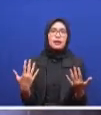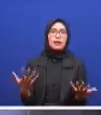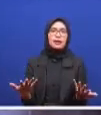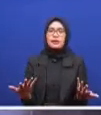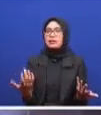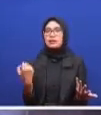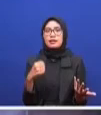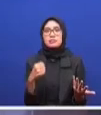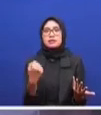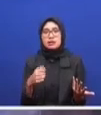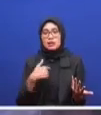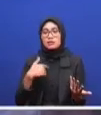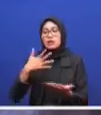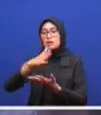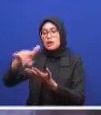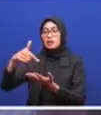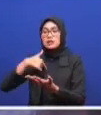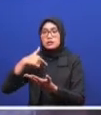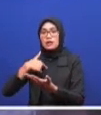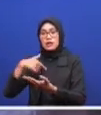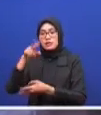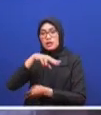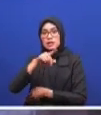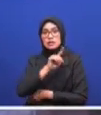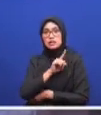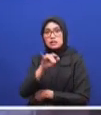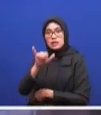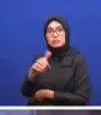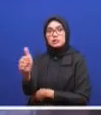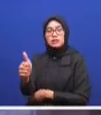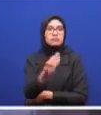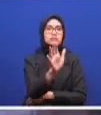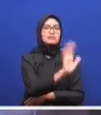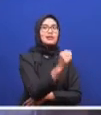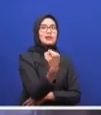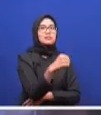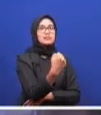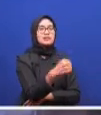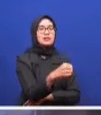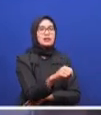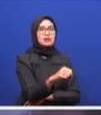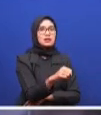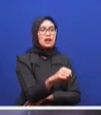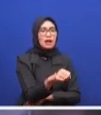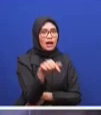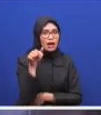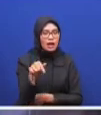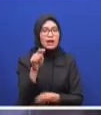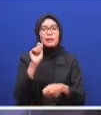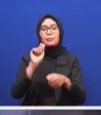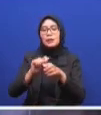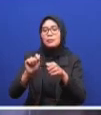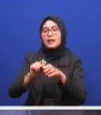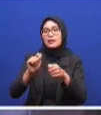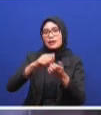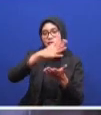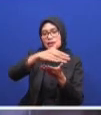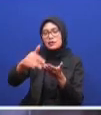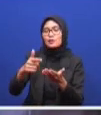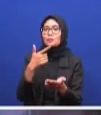Oh tidak bisa maka permintaan perbaikan data Angka kemiskinan